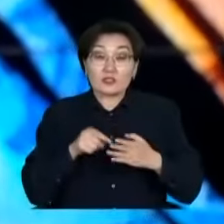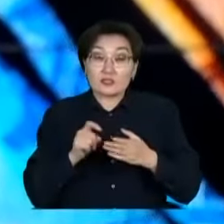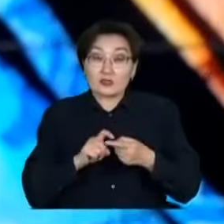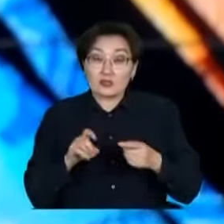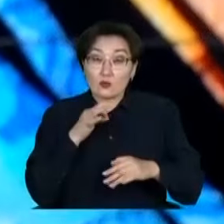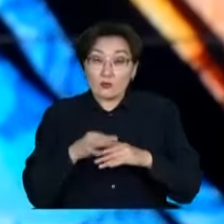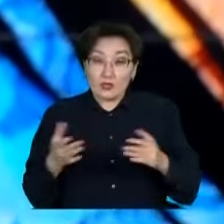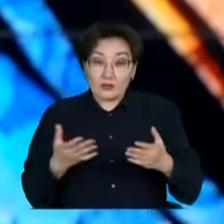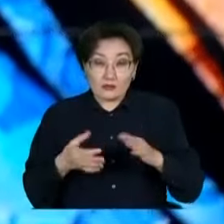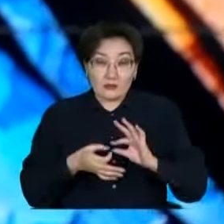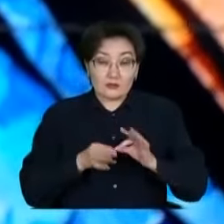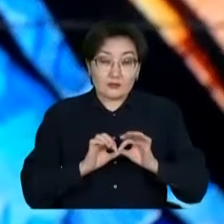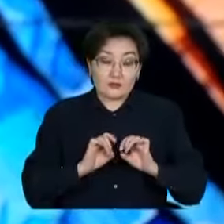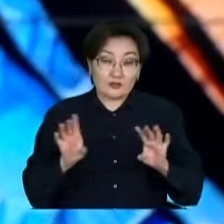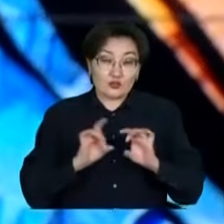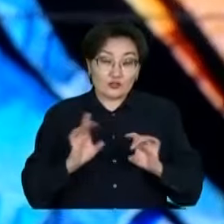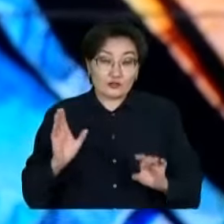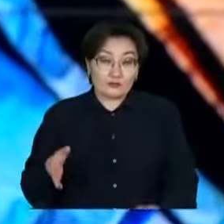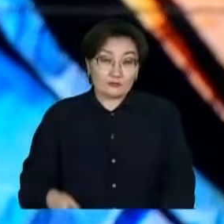не айтты? Өңірдегі тілші жеткізсін.